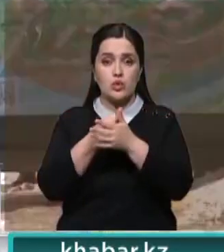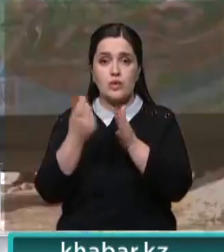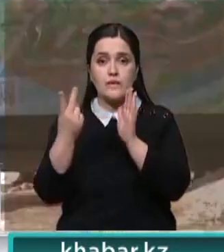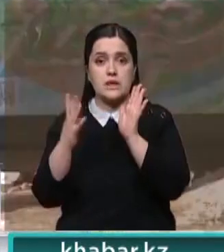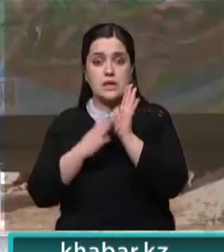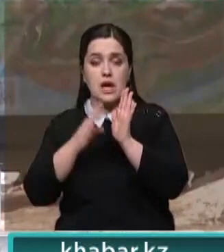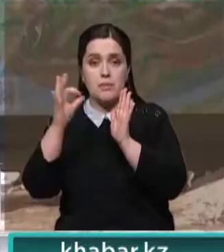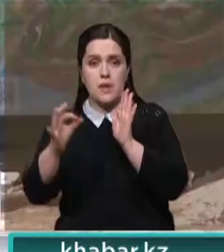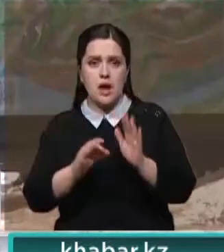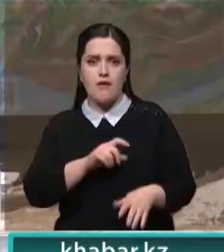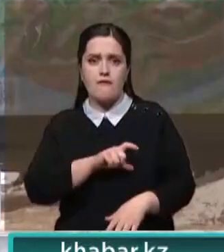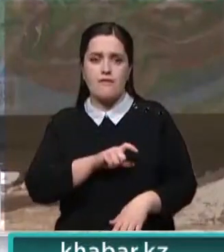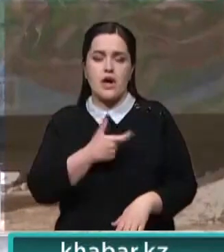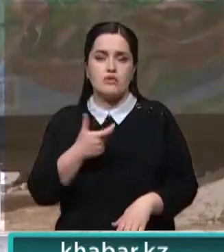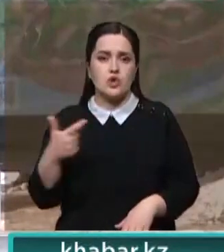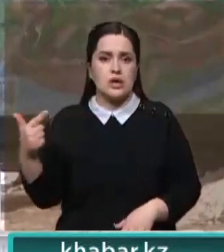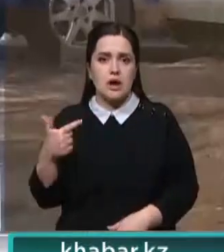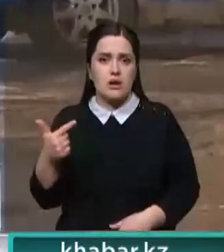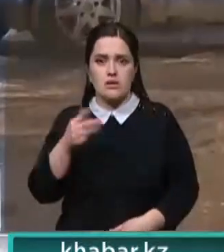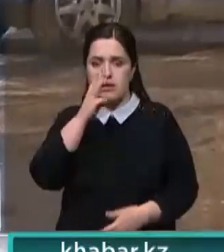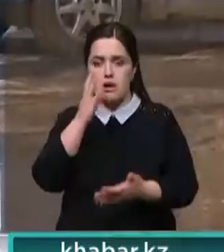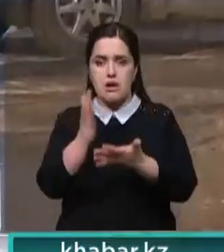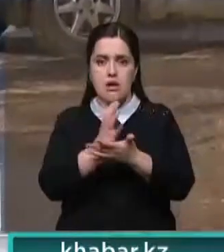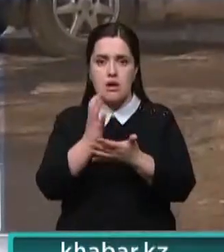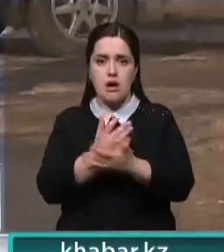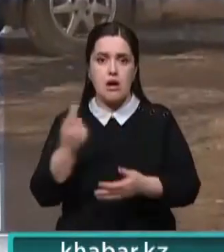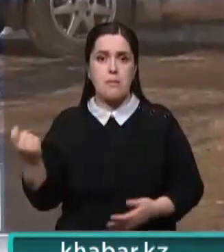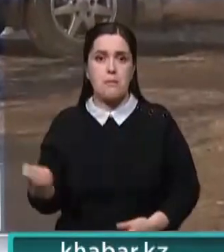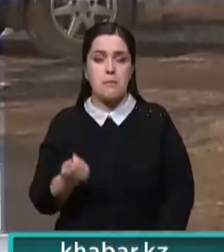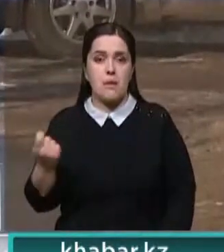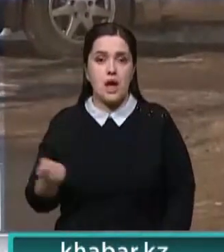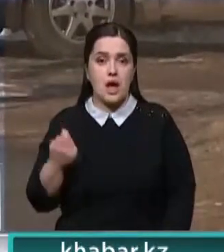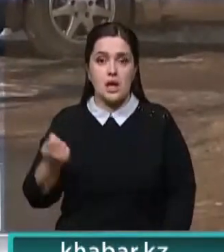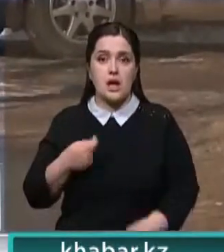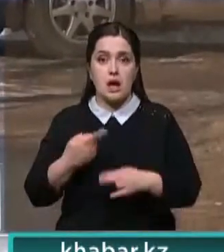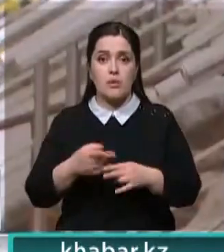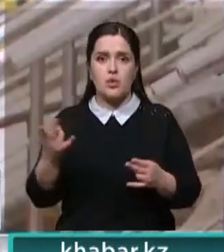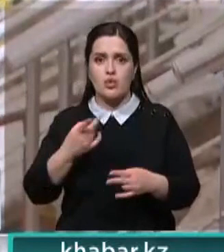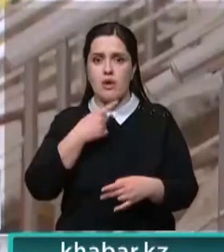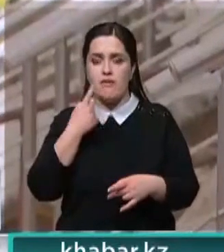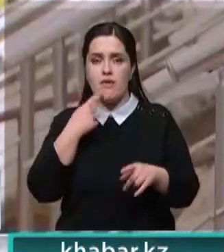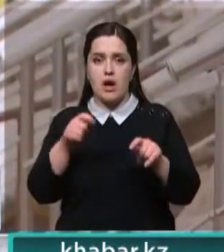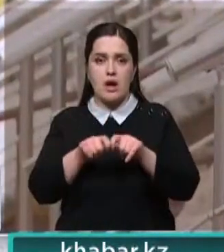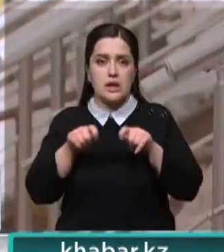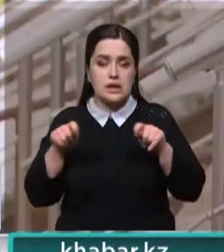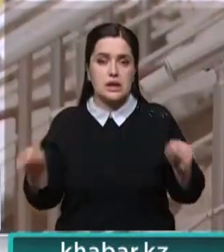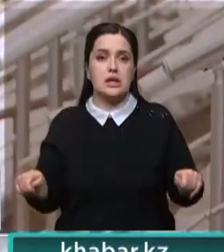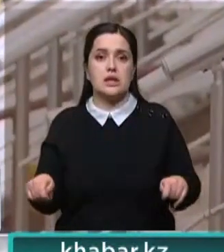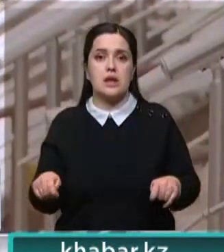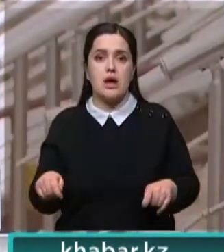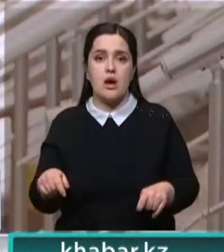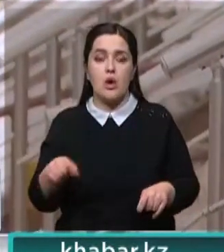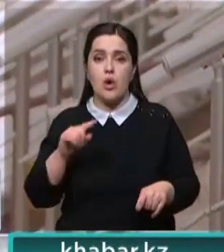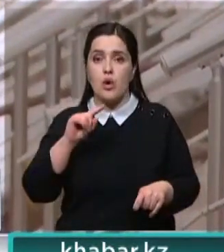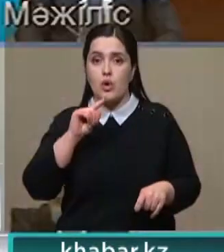29%. Возмущение граждан по поводу низких зарплат вполне обоснованы. И нужно об этом говорить открыто, считает президент. Непростой